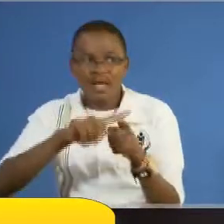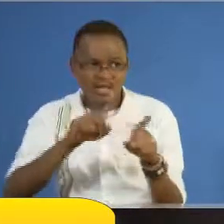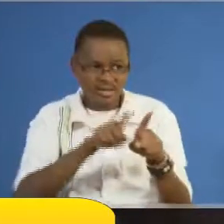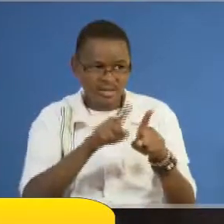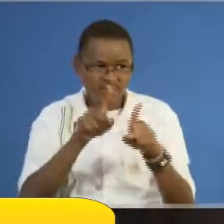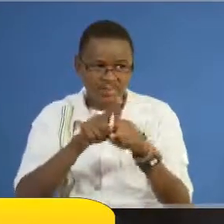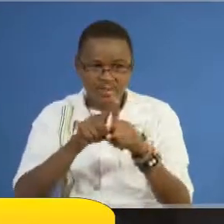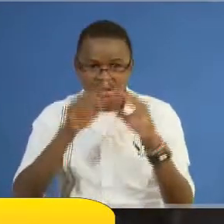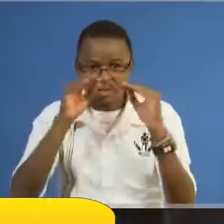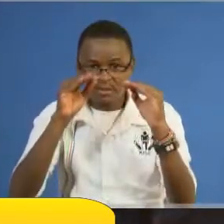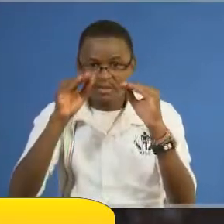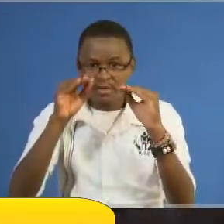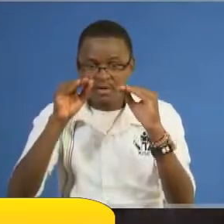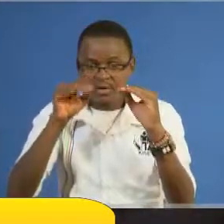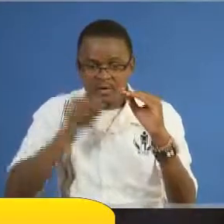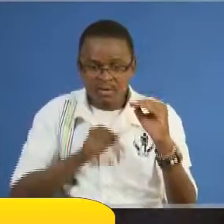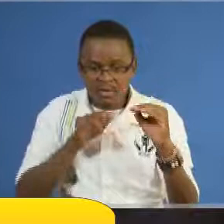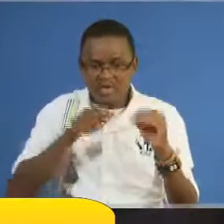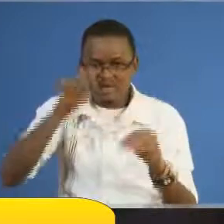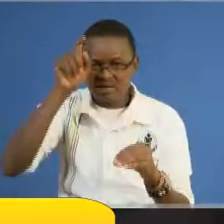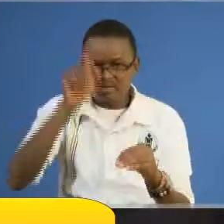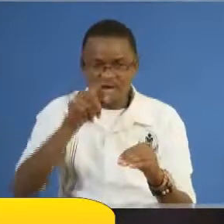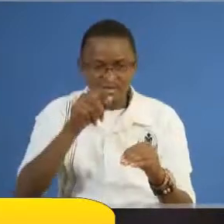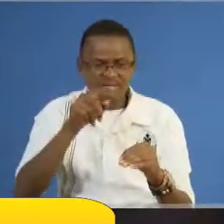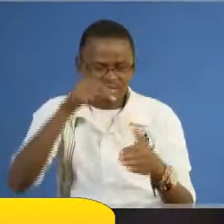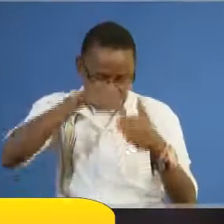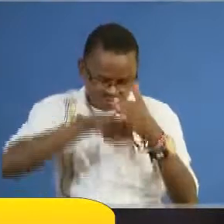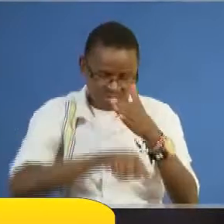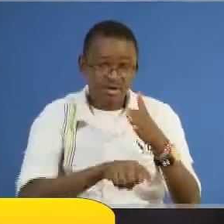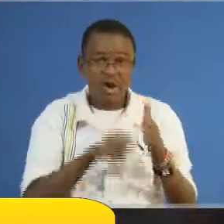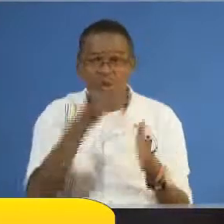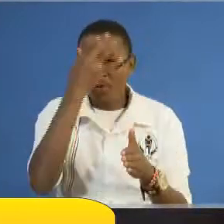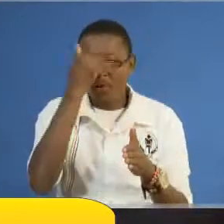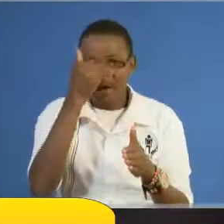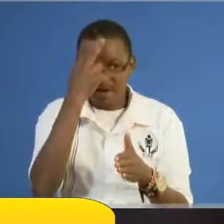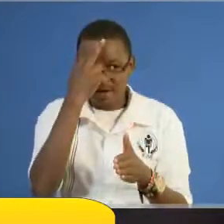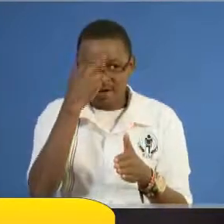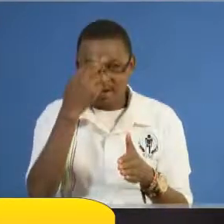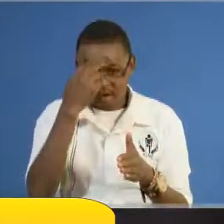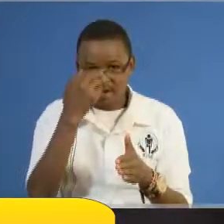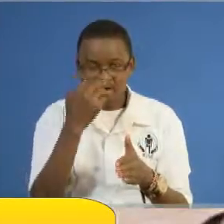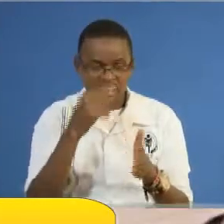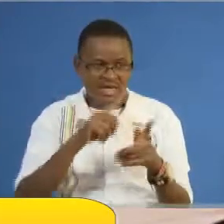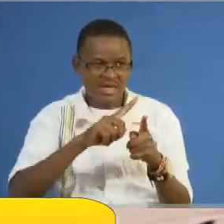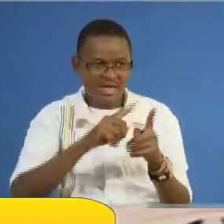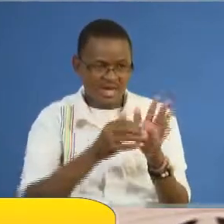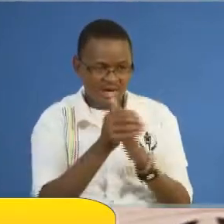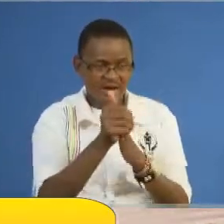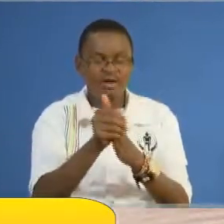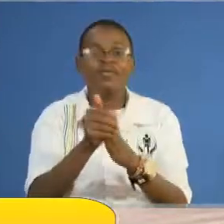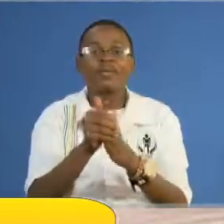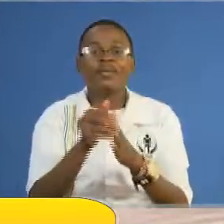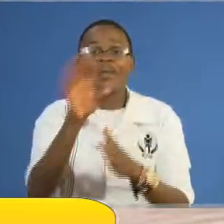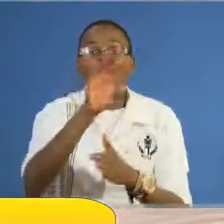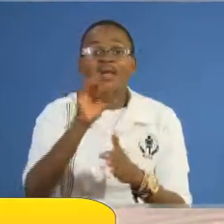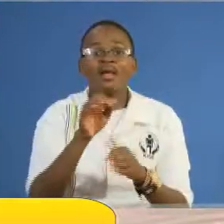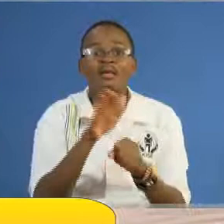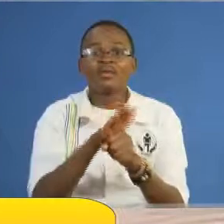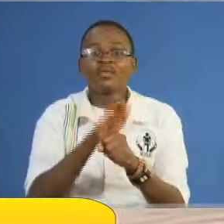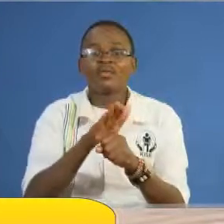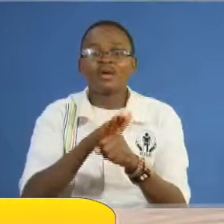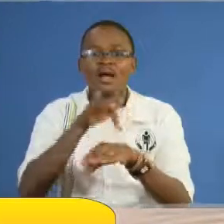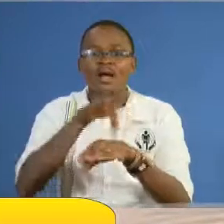kwamba elimu ya wasichana lazima yangaliwe kwa undani, kwani kaunti ya Narok ndio inaongoza na 10% ya mimba